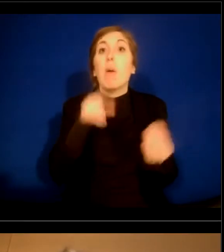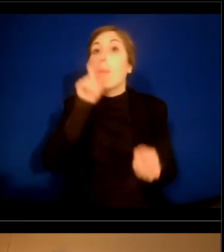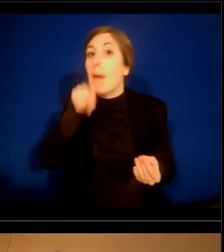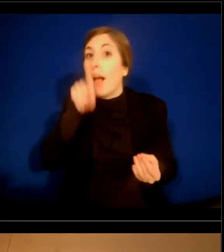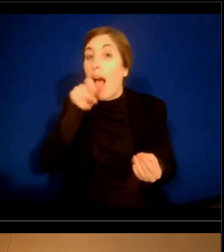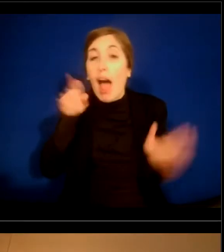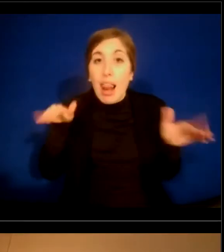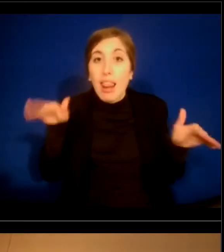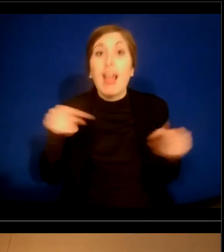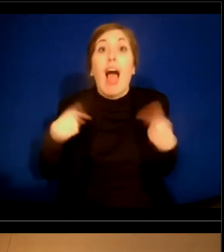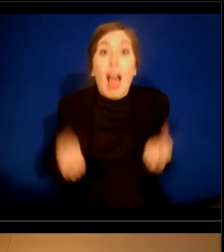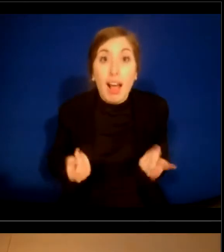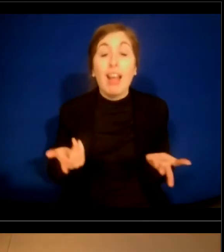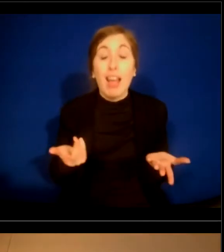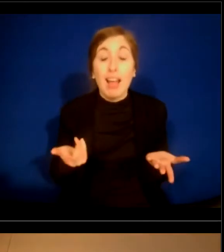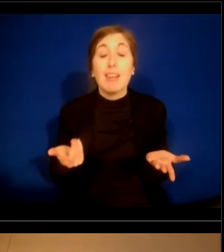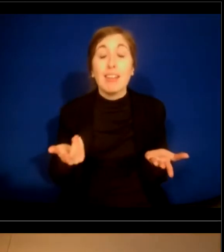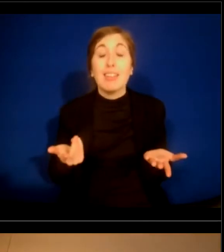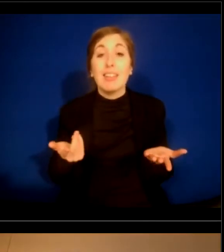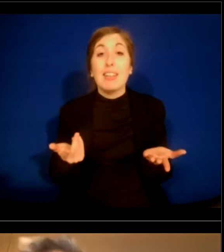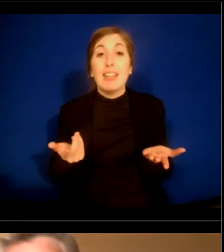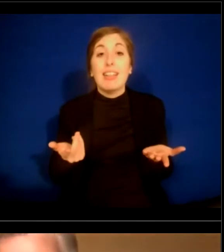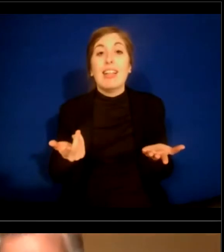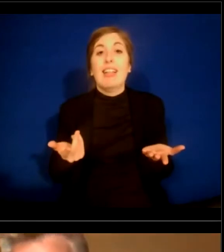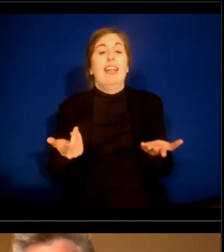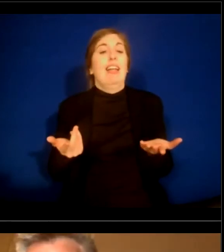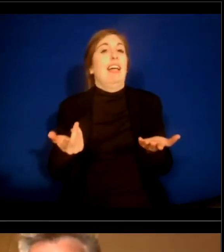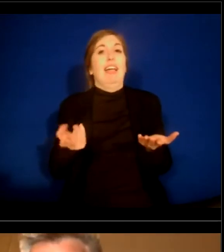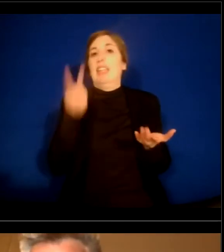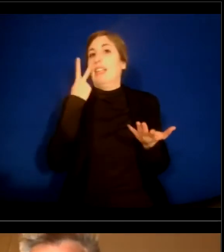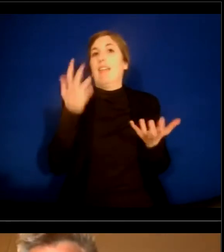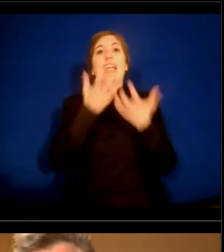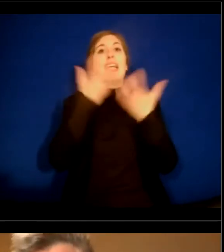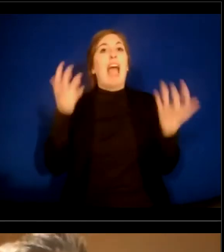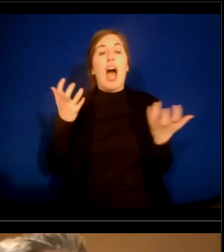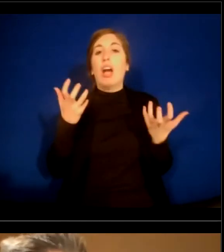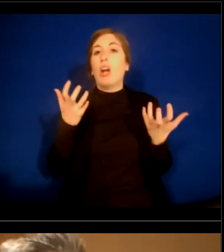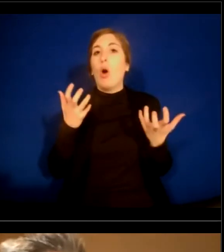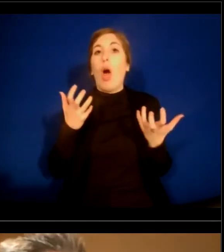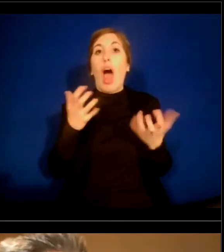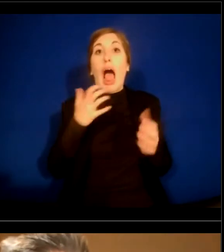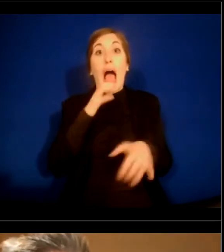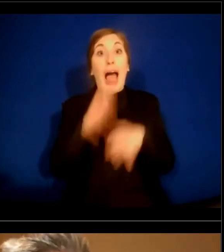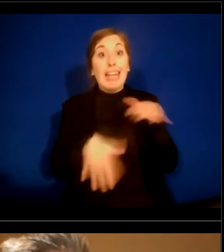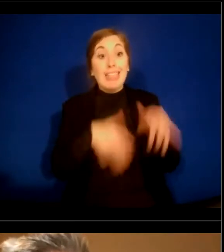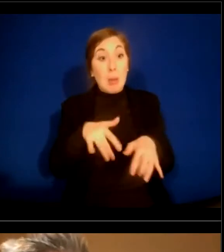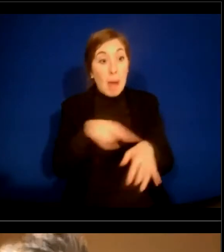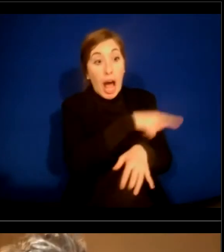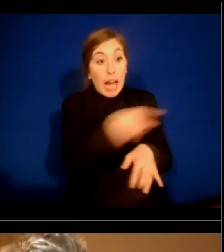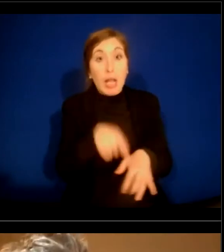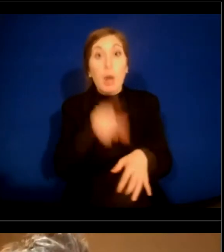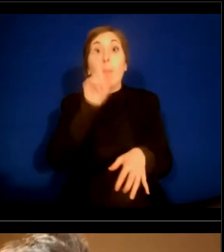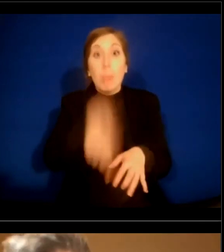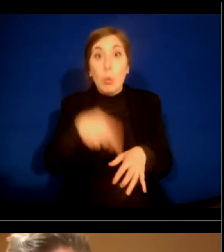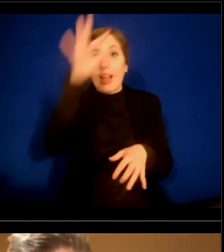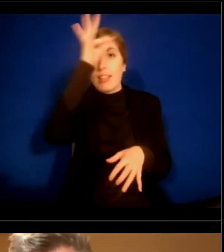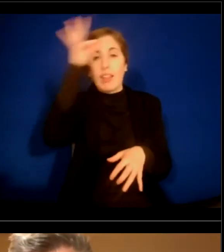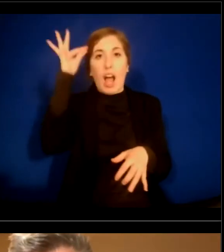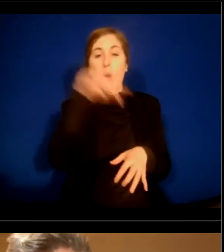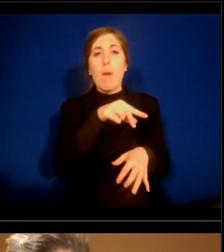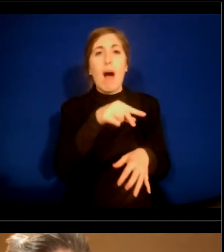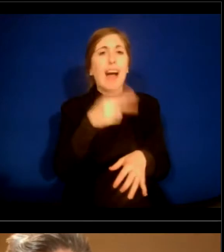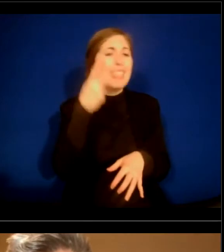E è chiaro, insomma, che anche gli animali stessi abbiano vissuto il trauma. È chiaro, lo si leggeva negli occhi.